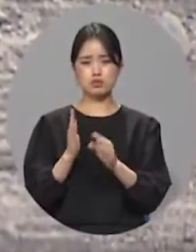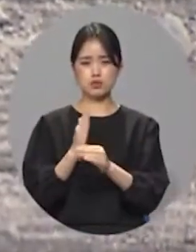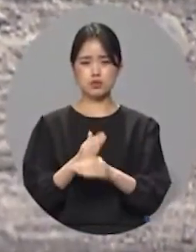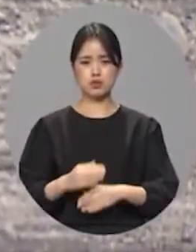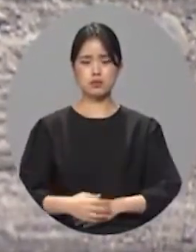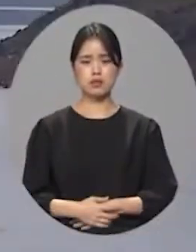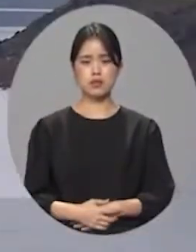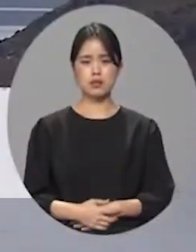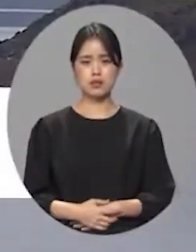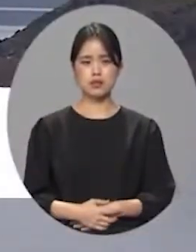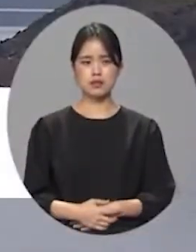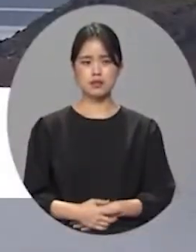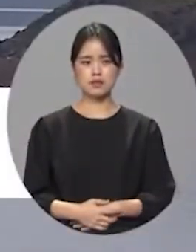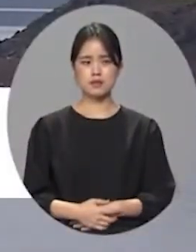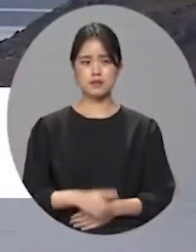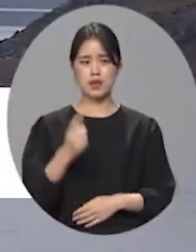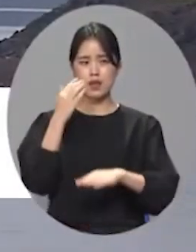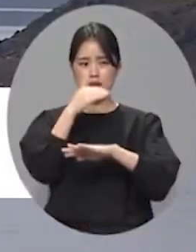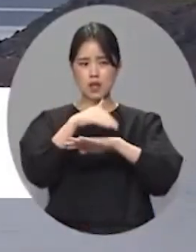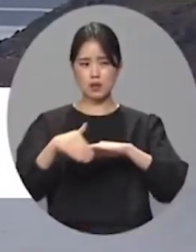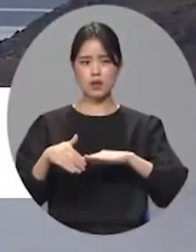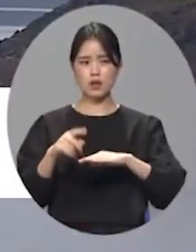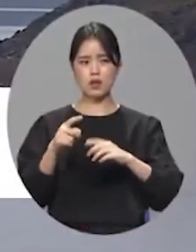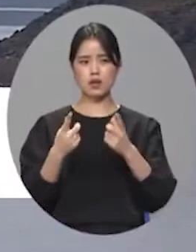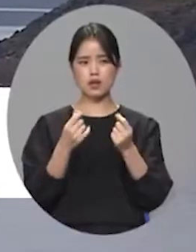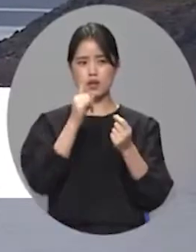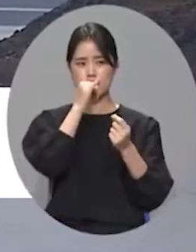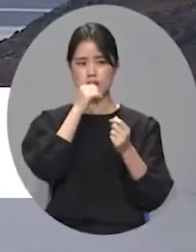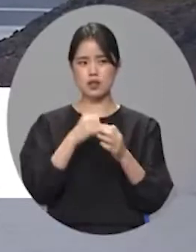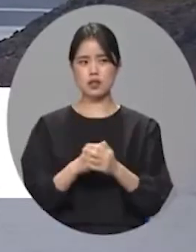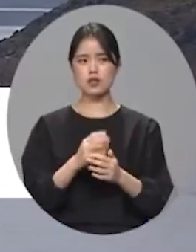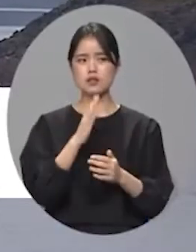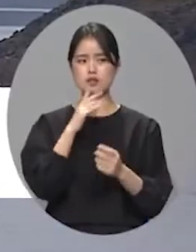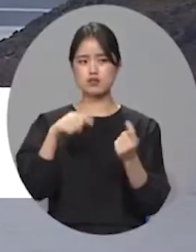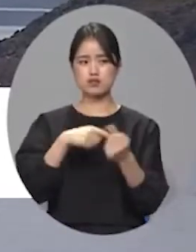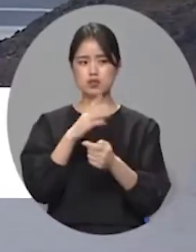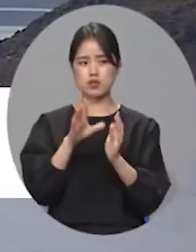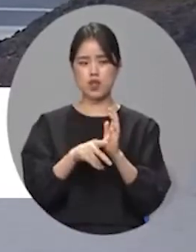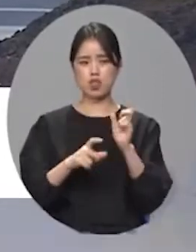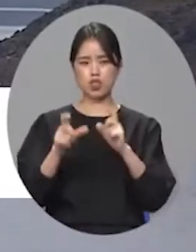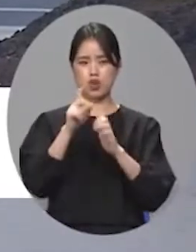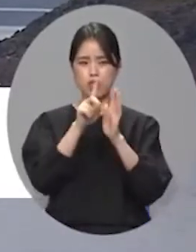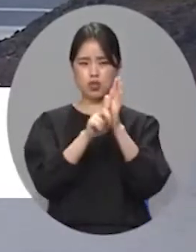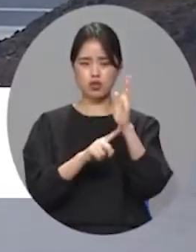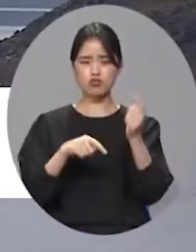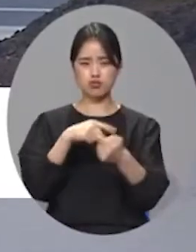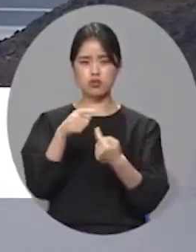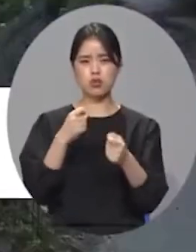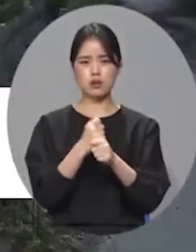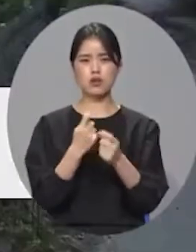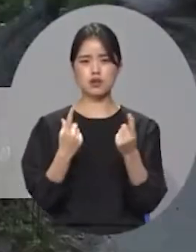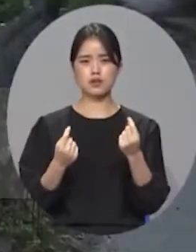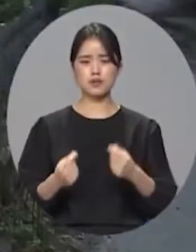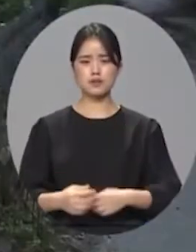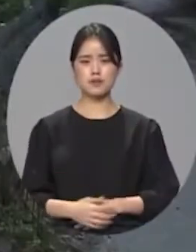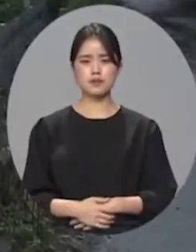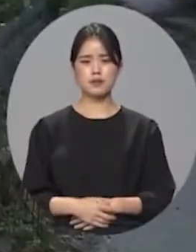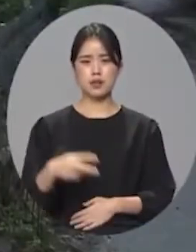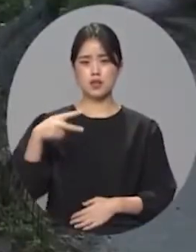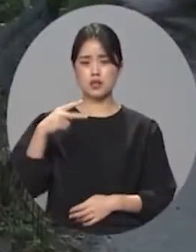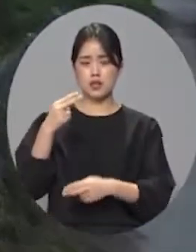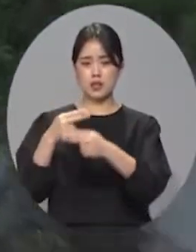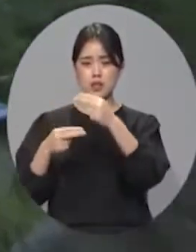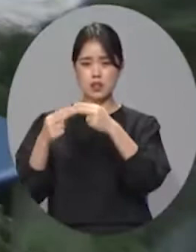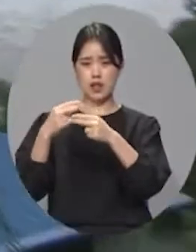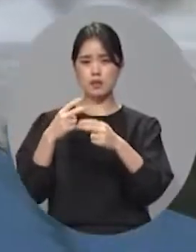향해 오토가 1 다시 가장 사랑해 어 다 먹어 정말 아끼고 걔 아아 5명 했다 섬진강